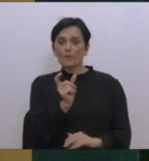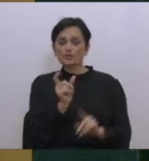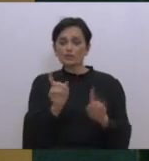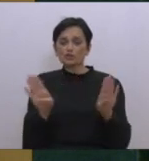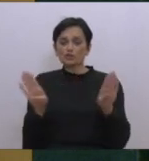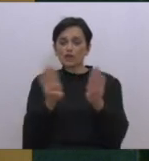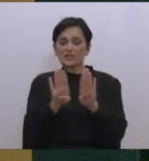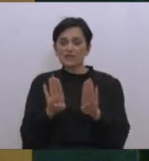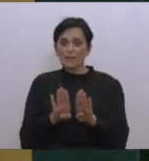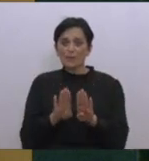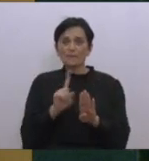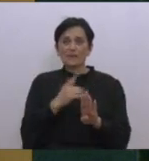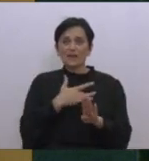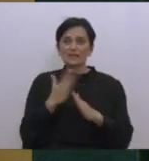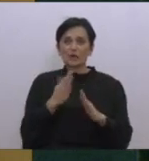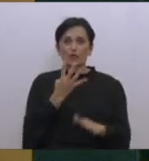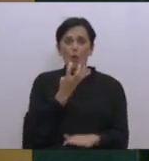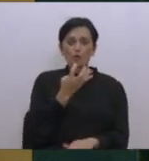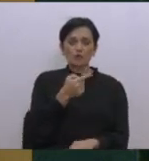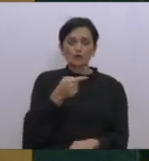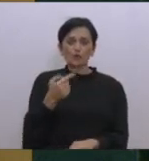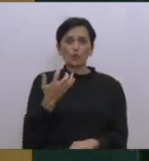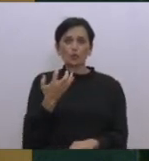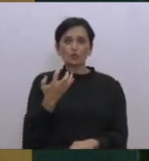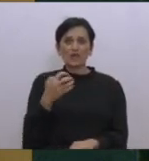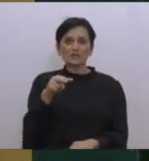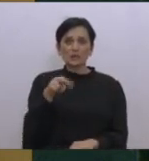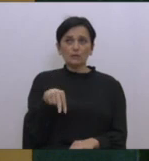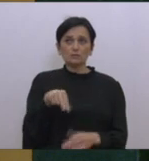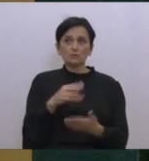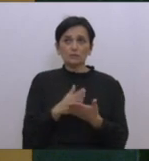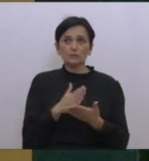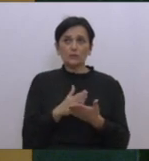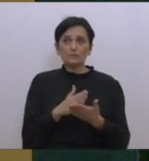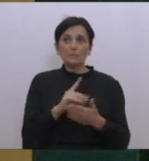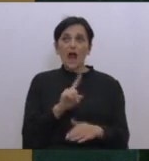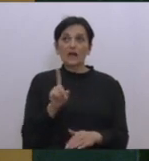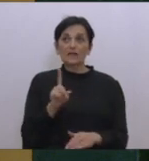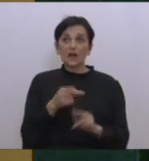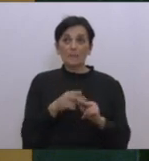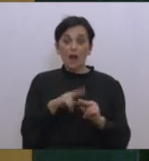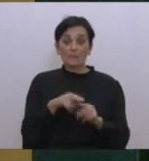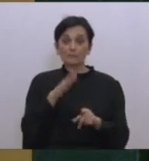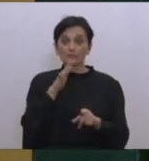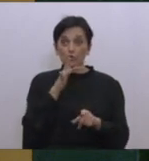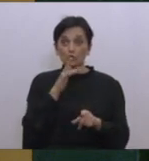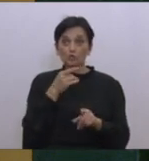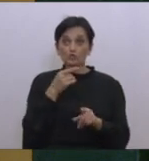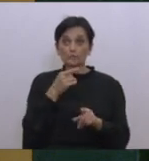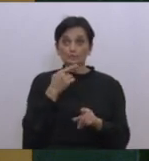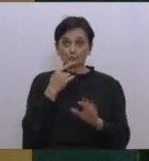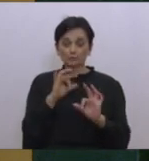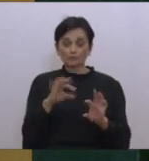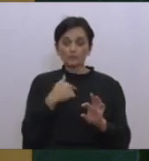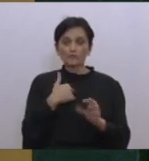შესაბამისობით, რაც დაახლოებით 400-500 ლარის ოდენობა არის Magram amam droulat, mogexenebat rom